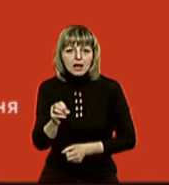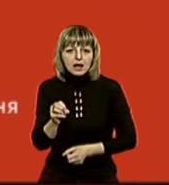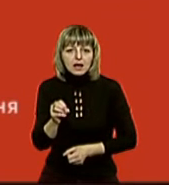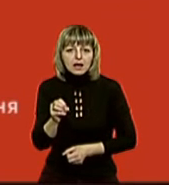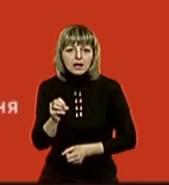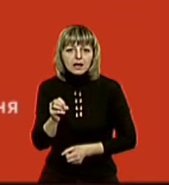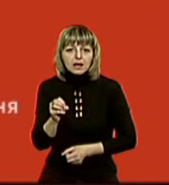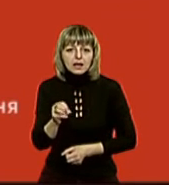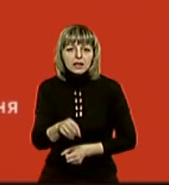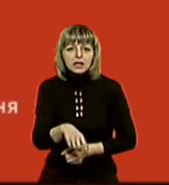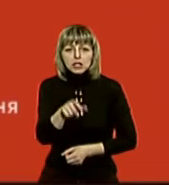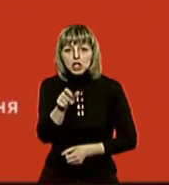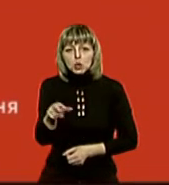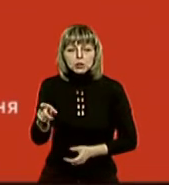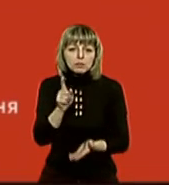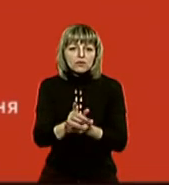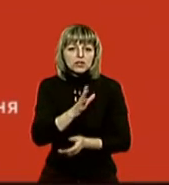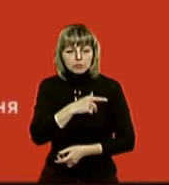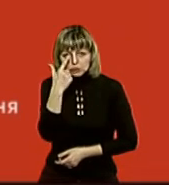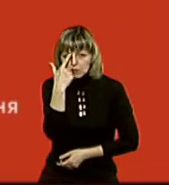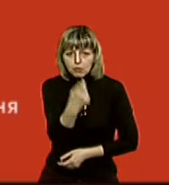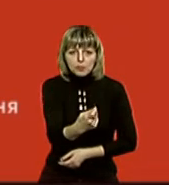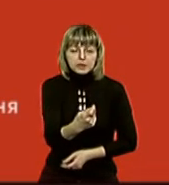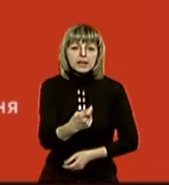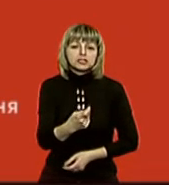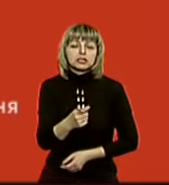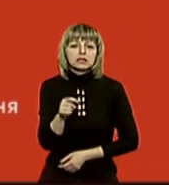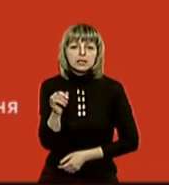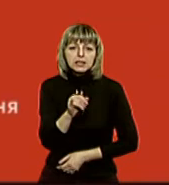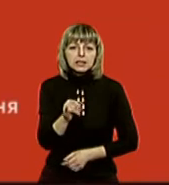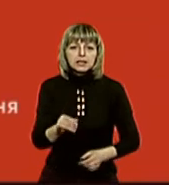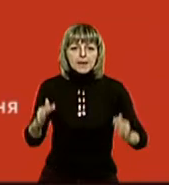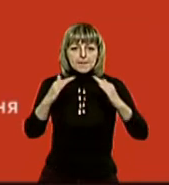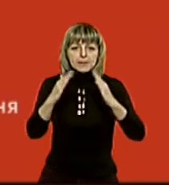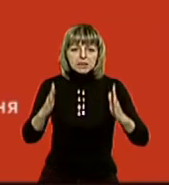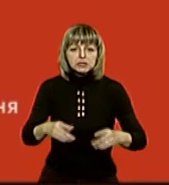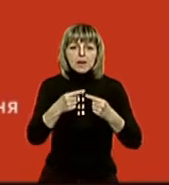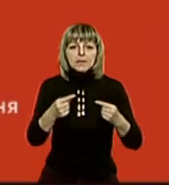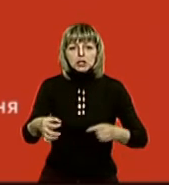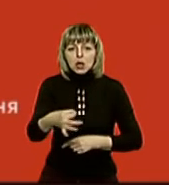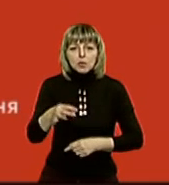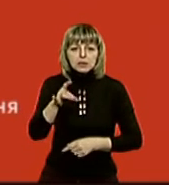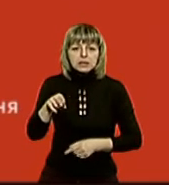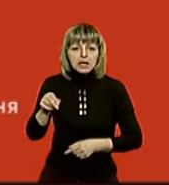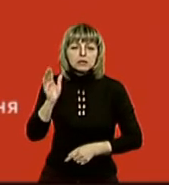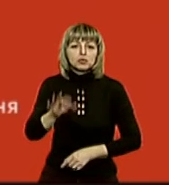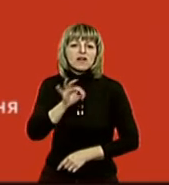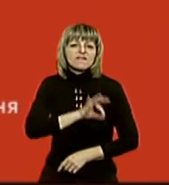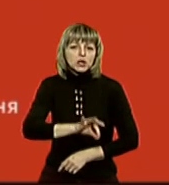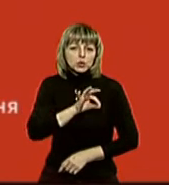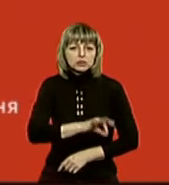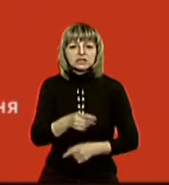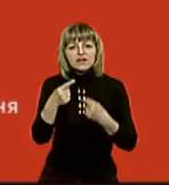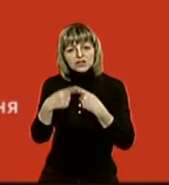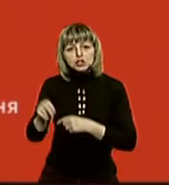законів про працю люди мають бути попереджені про істотні зміни в праці. І приміщення і майно обласна рада буде використовувати в